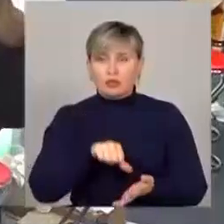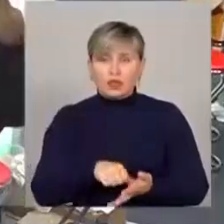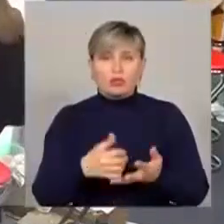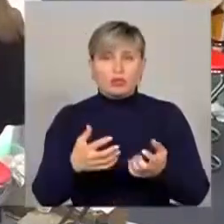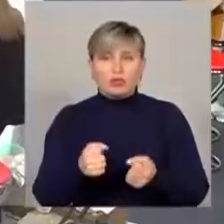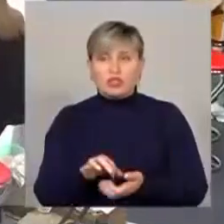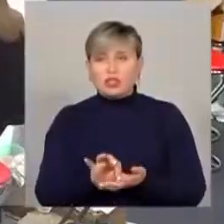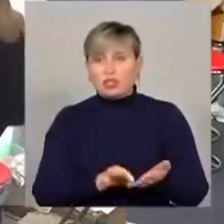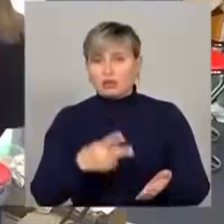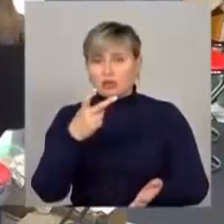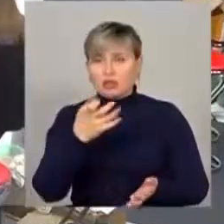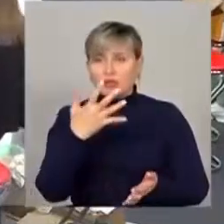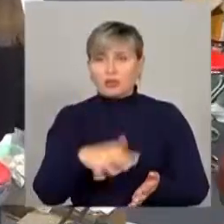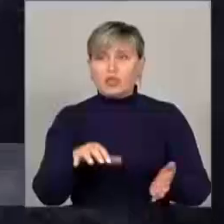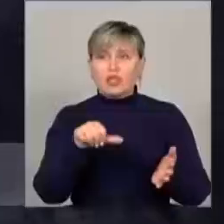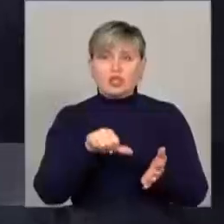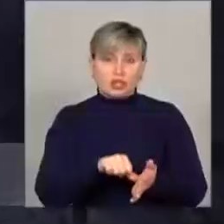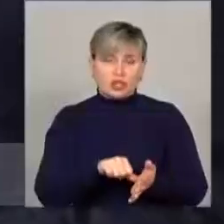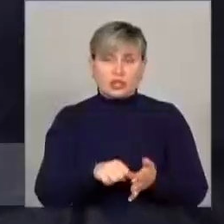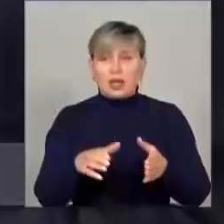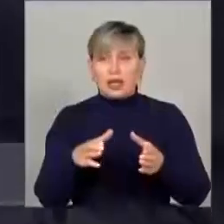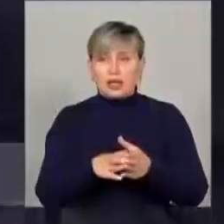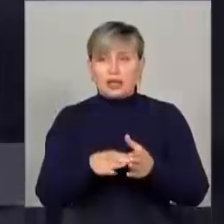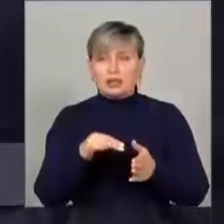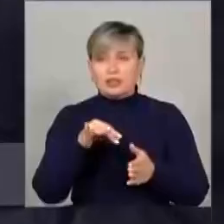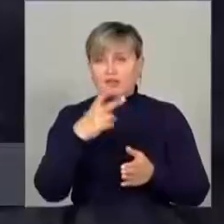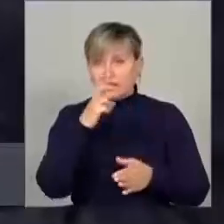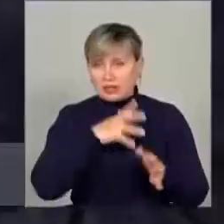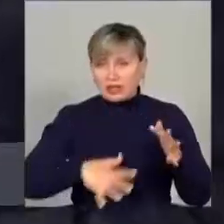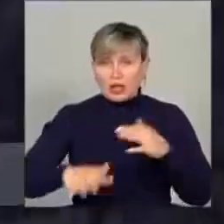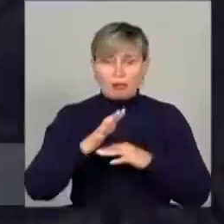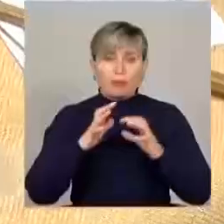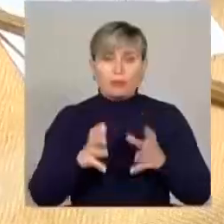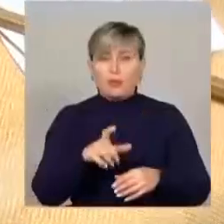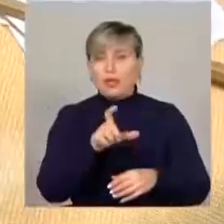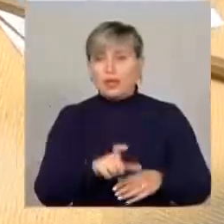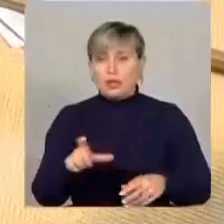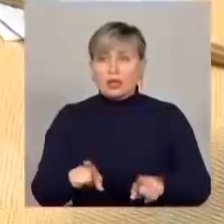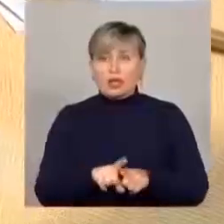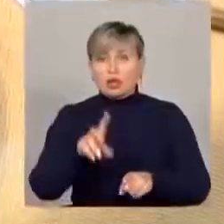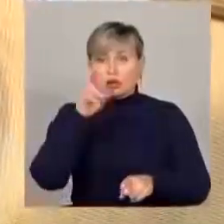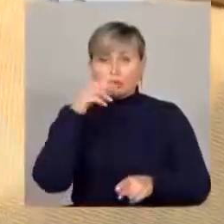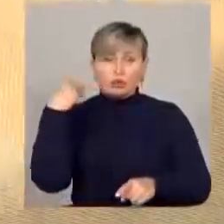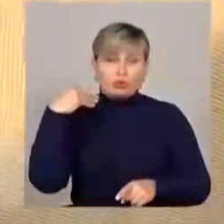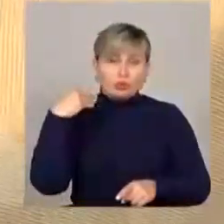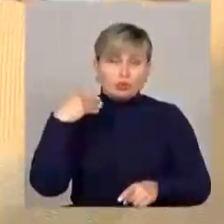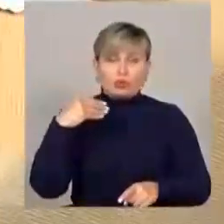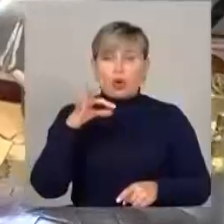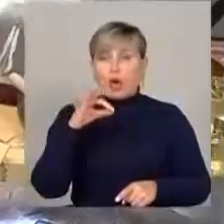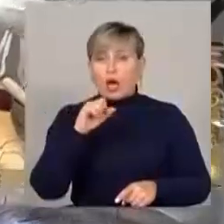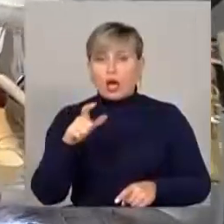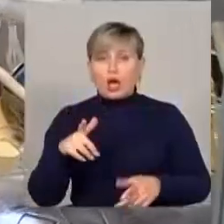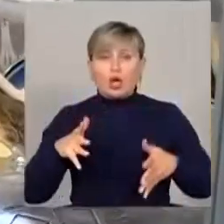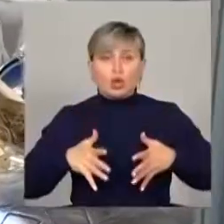принимают сразу 256 фирм и агентства из 22 стран Мира операторы из таких государств как Турция Арабские Эмираты